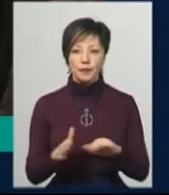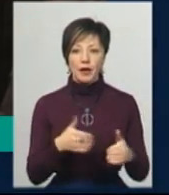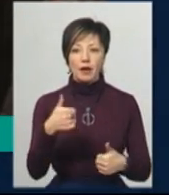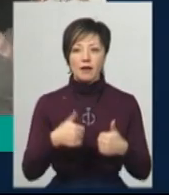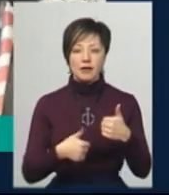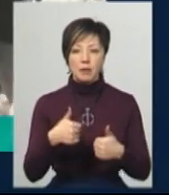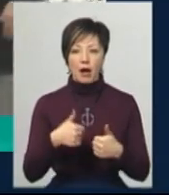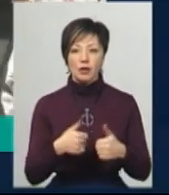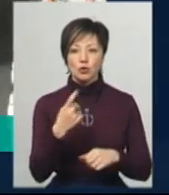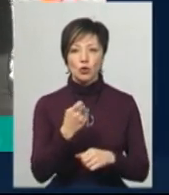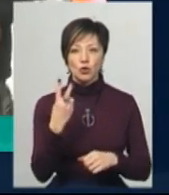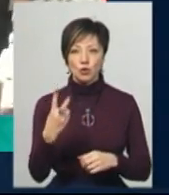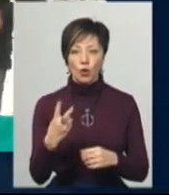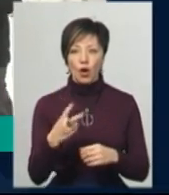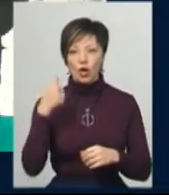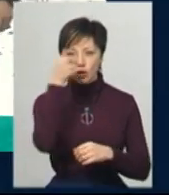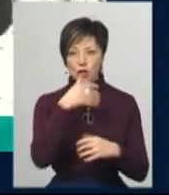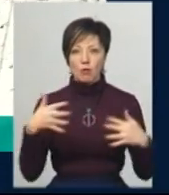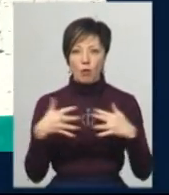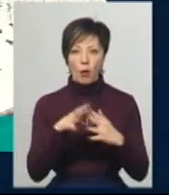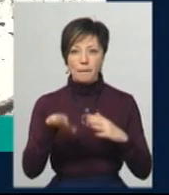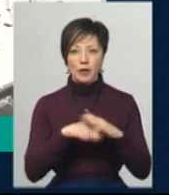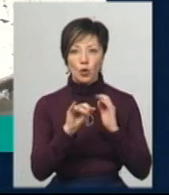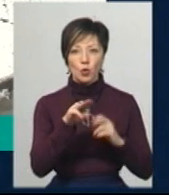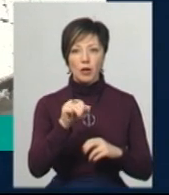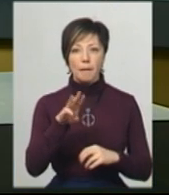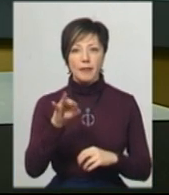присвячені 102-й річниці бою під Крутами, вперше відбулись у Хмельницькому.